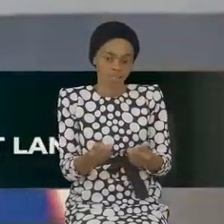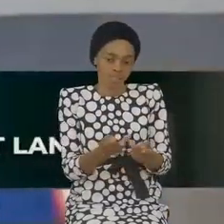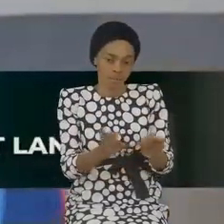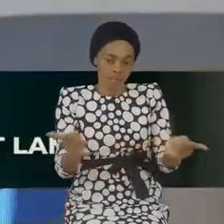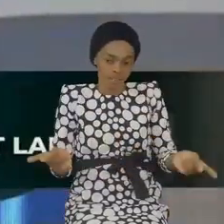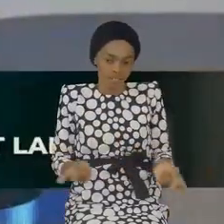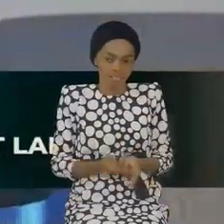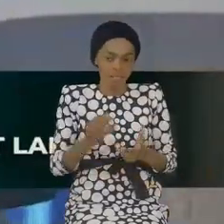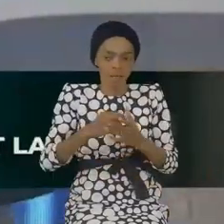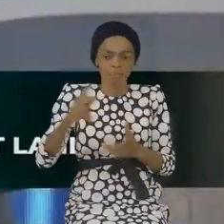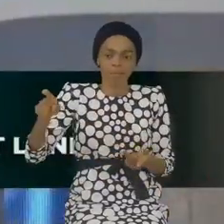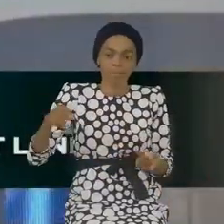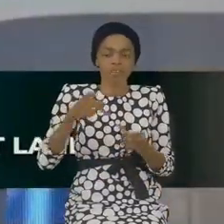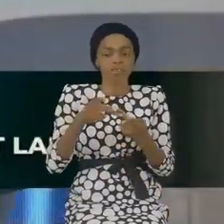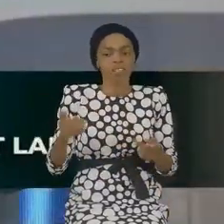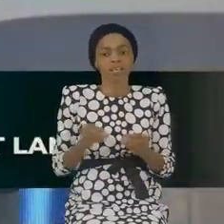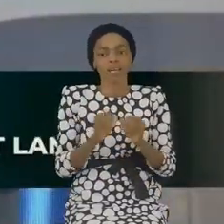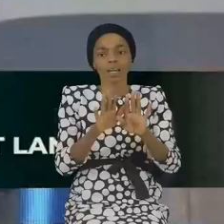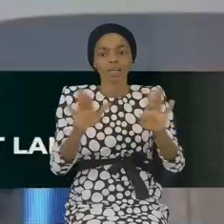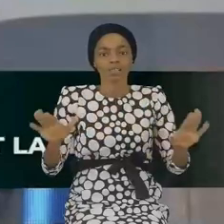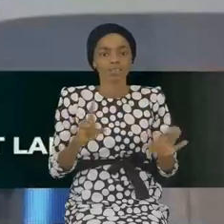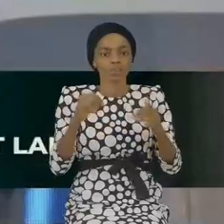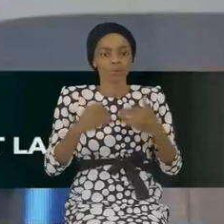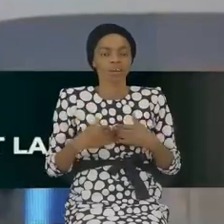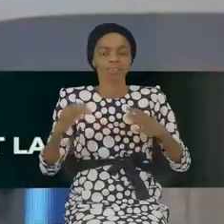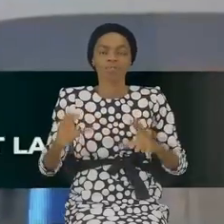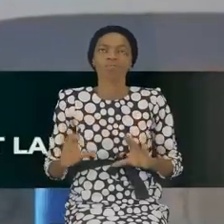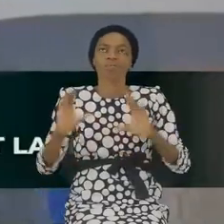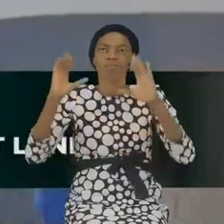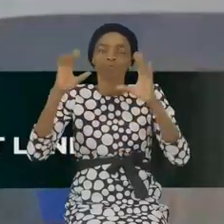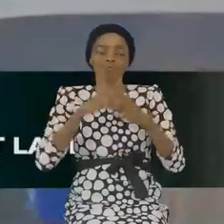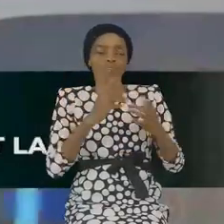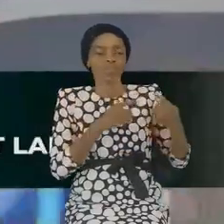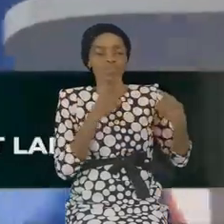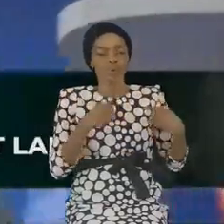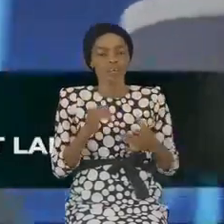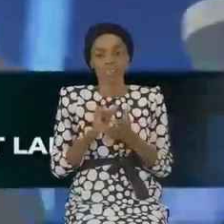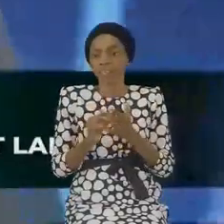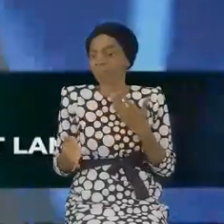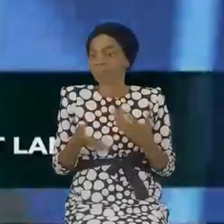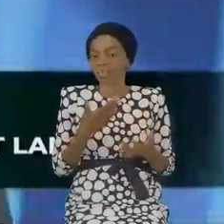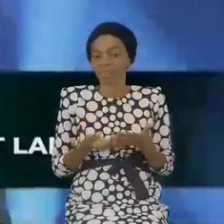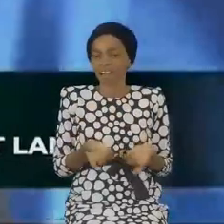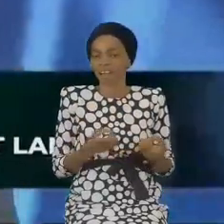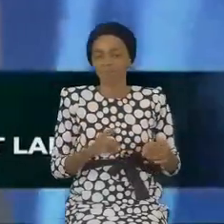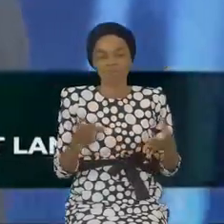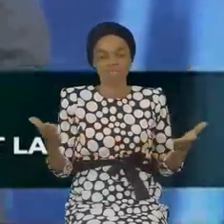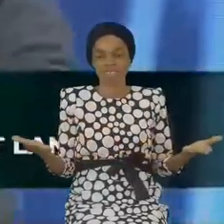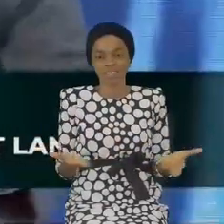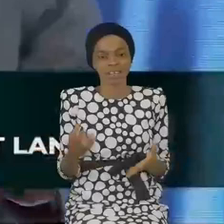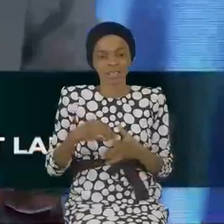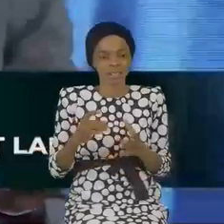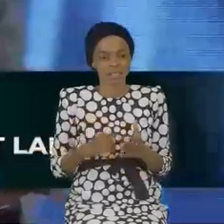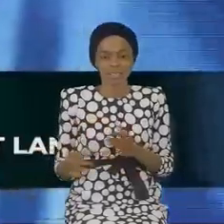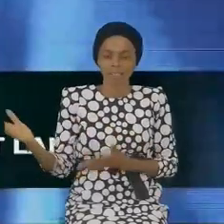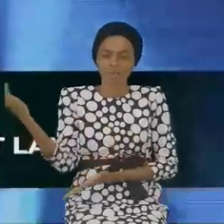avoir l'assurance, avec la consécration, l'engagement de votre cœur, que quel que soit ce qui se passe ici sur la terre, dans ce